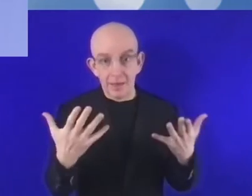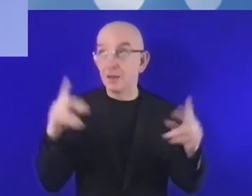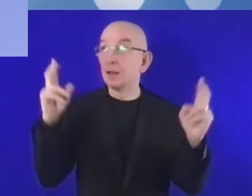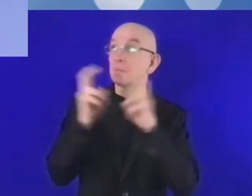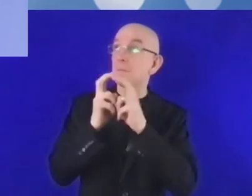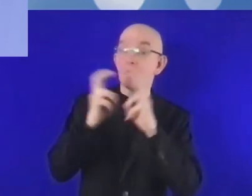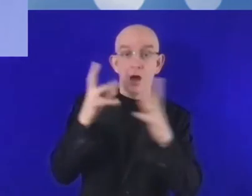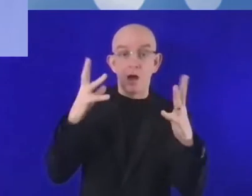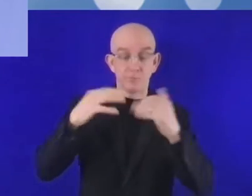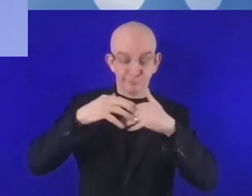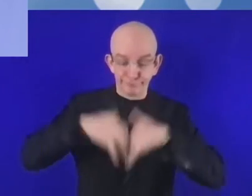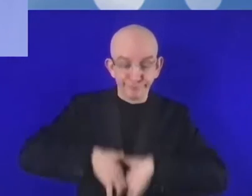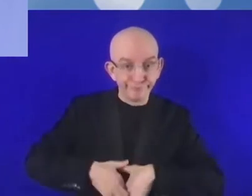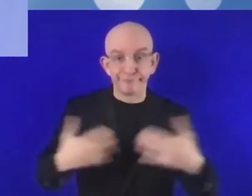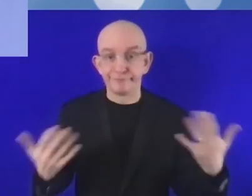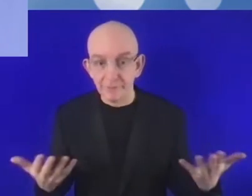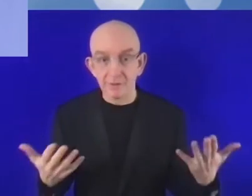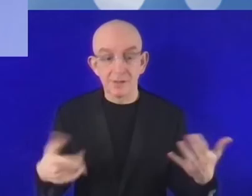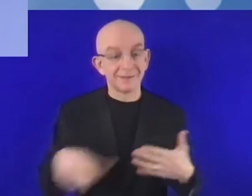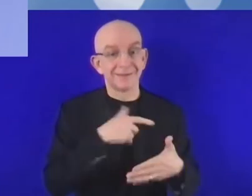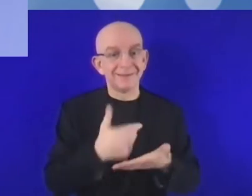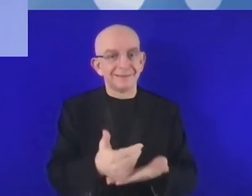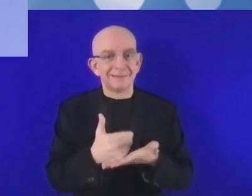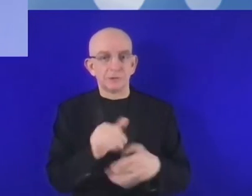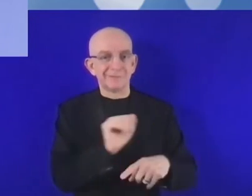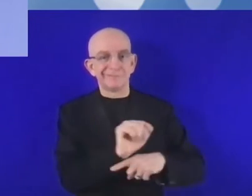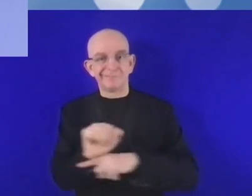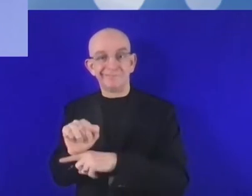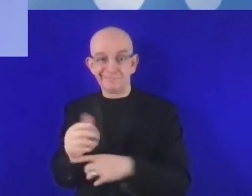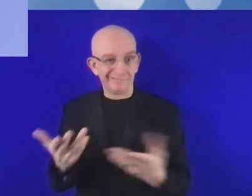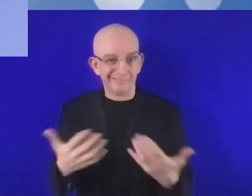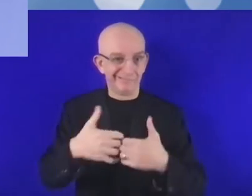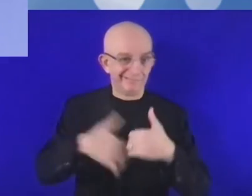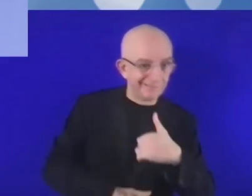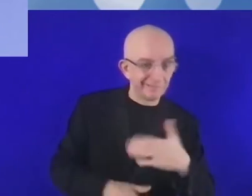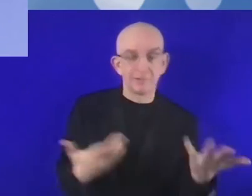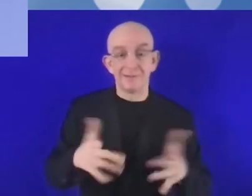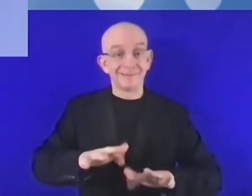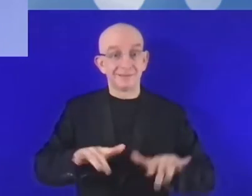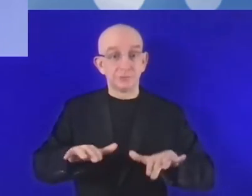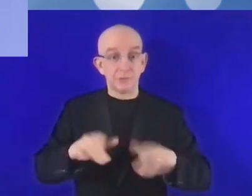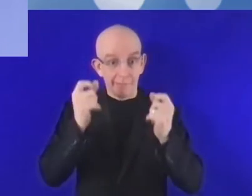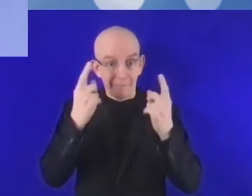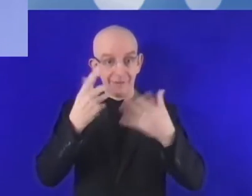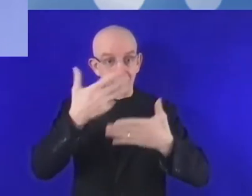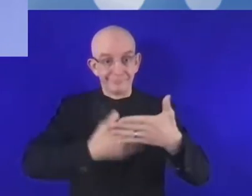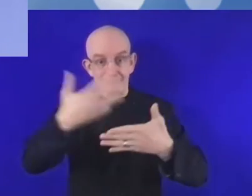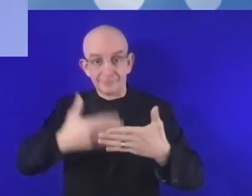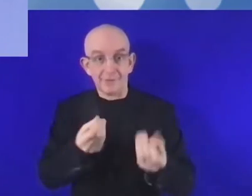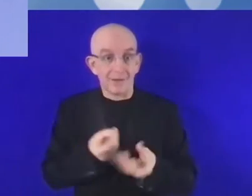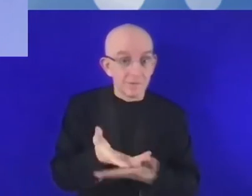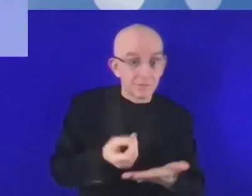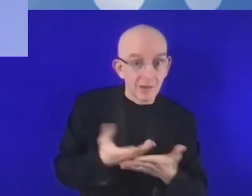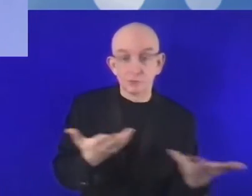о кибербезопасности, не можем думать о повышении умений, цифровых компетенций.